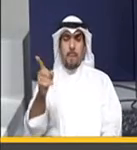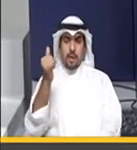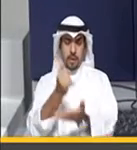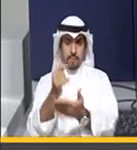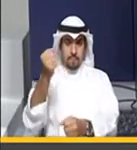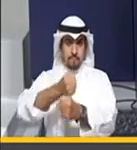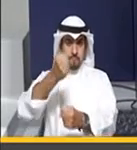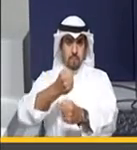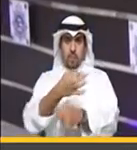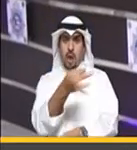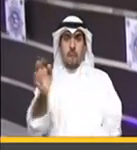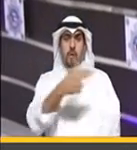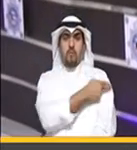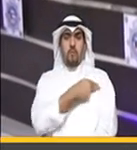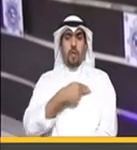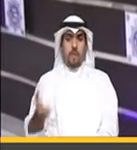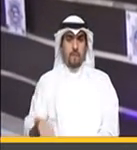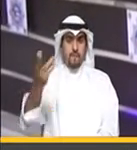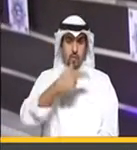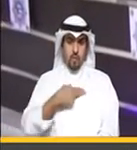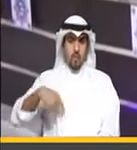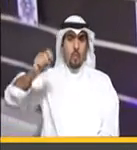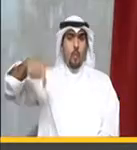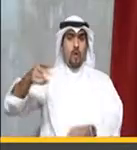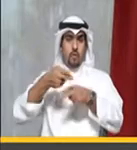وطنية فنية على أعلى مستوى من التأهيل.